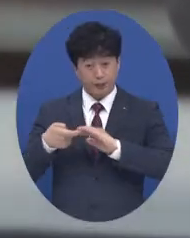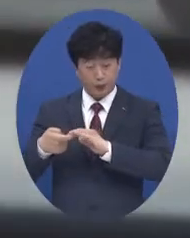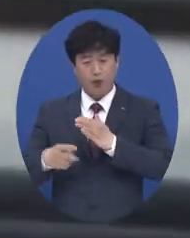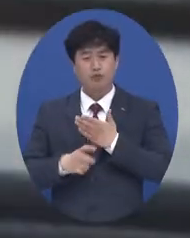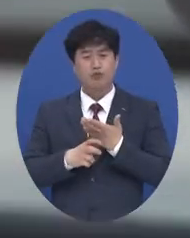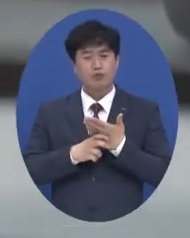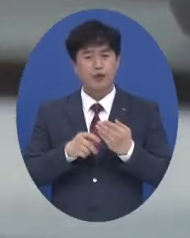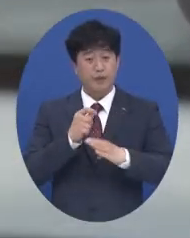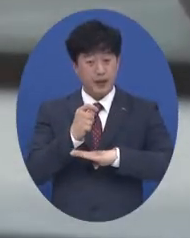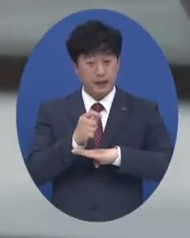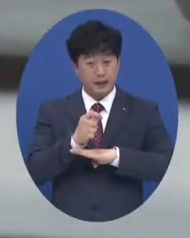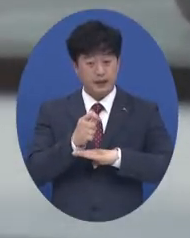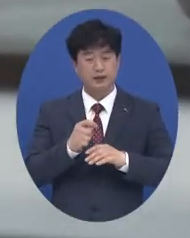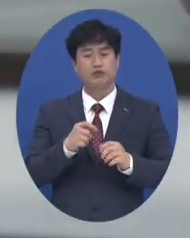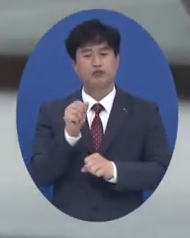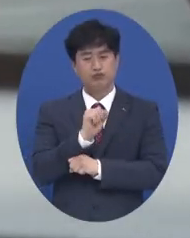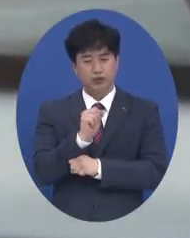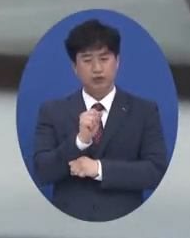'콜트위기'차량이었습니다